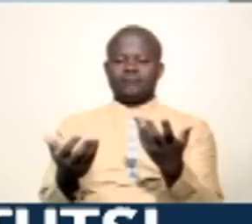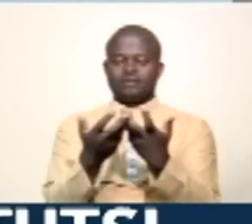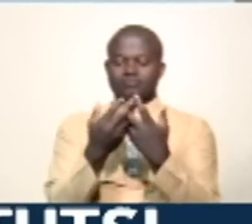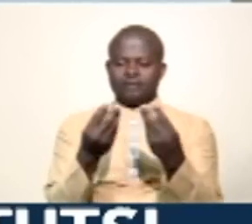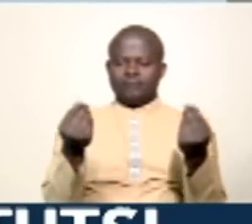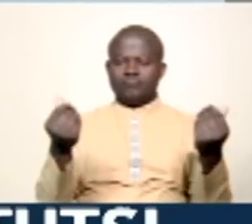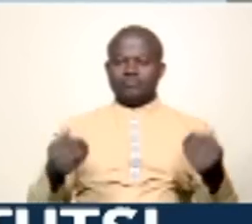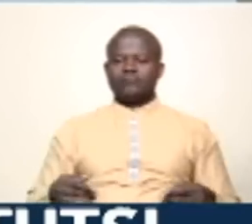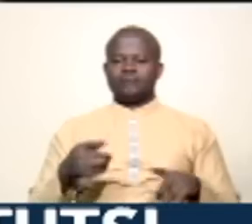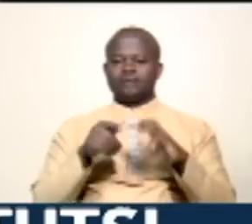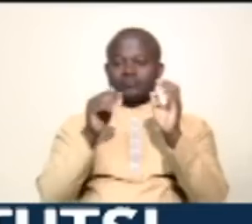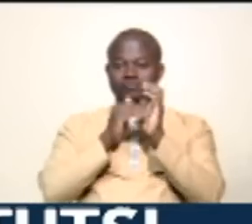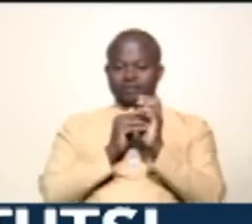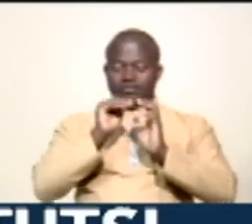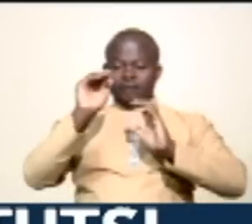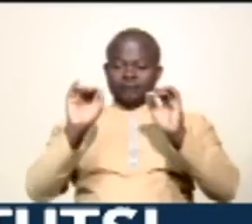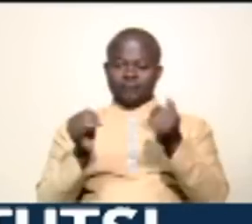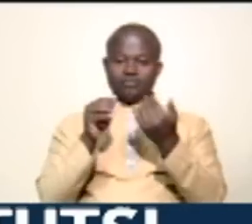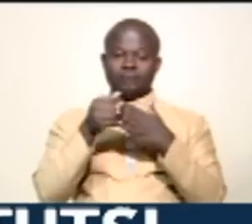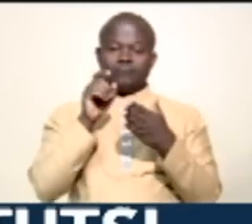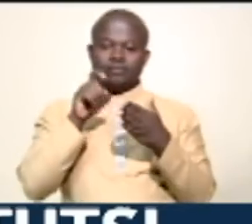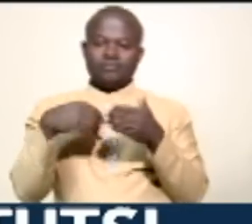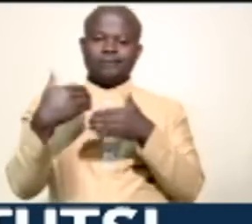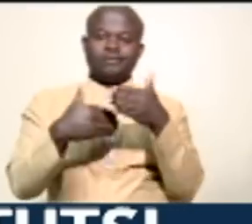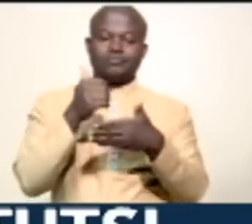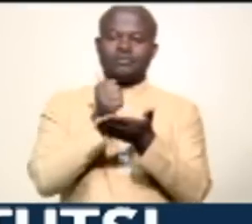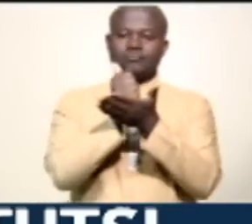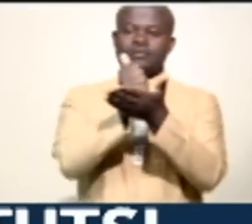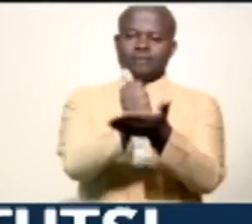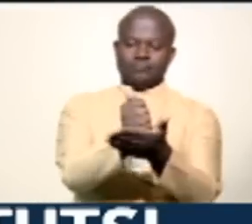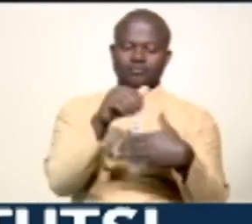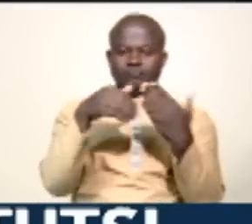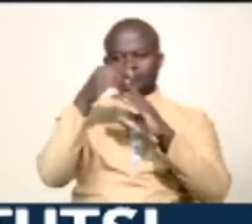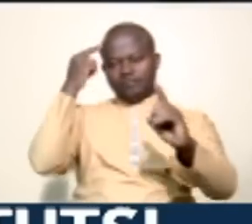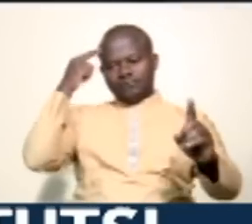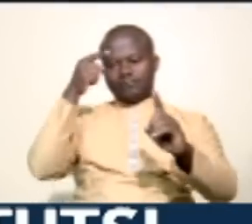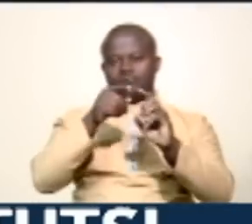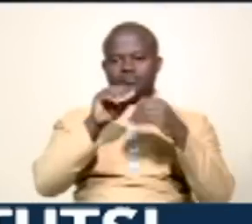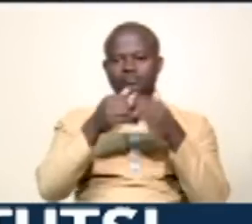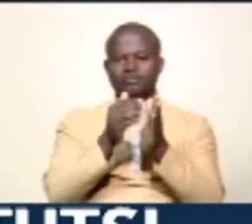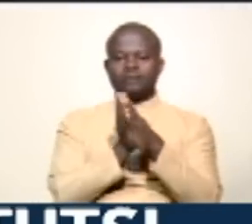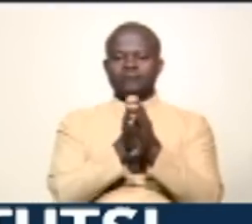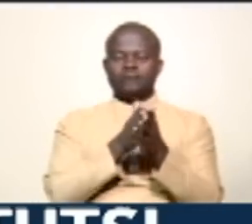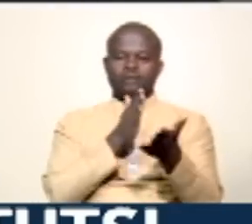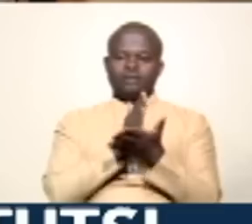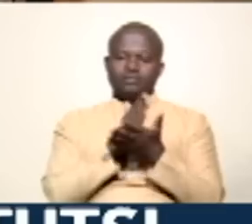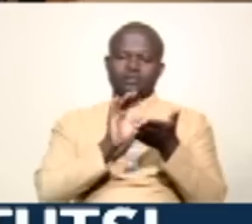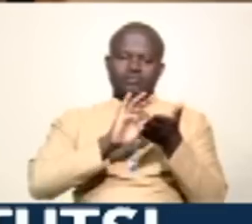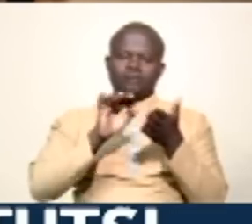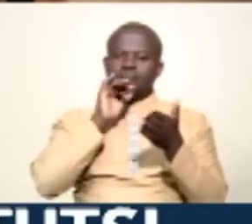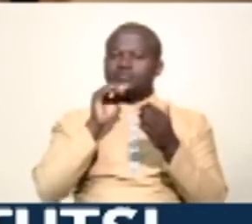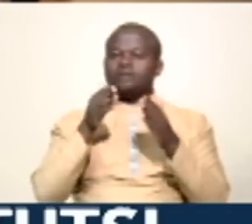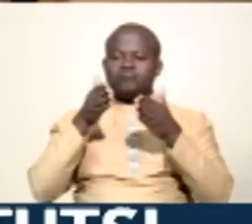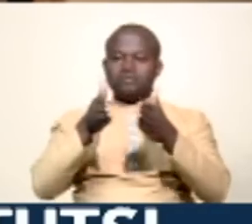gukira ibikomere. Gusa ababigerageje ngo bakwiye kujya begerwa bagafashwa, hagamijwe ko amateka nyayo y'igihugu kuyandika